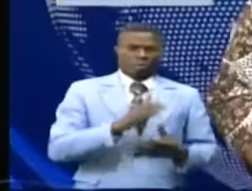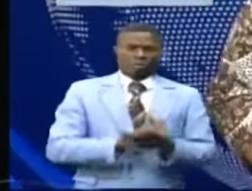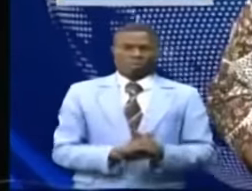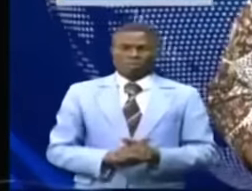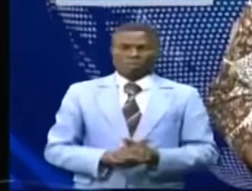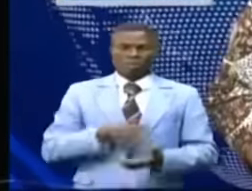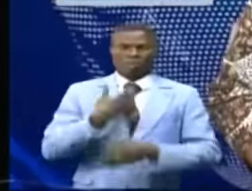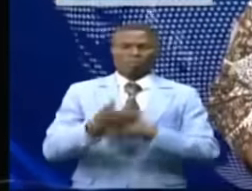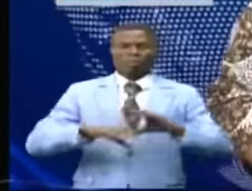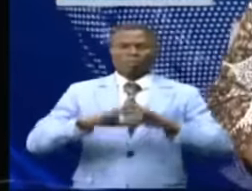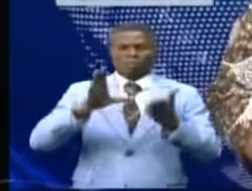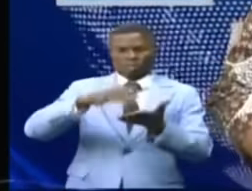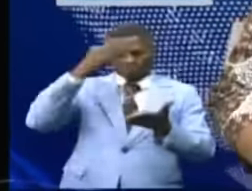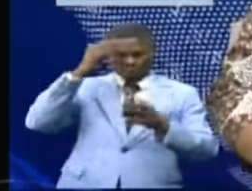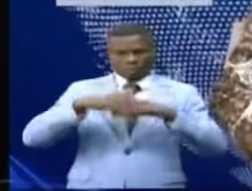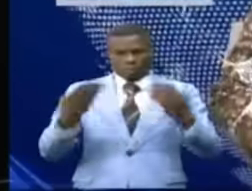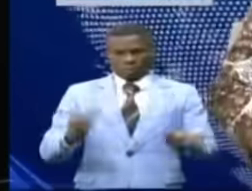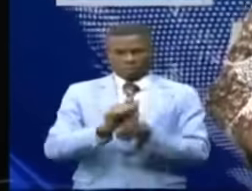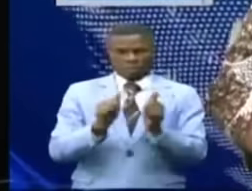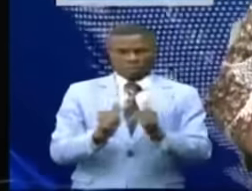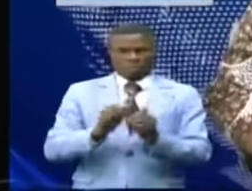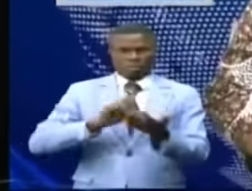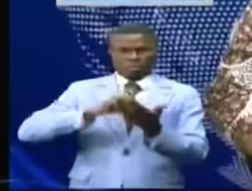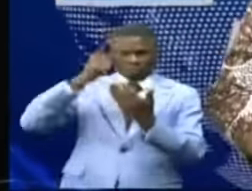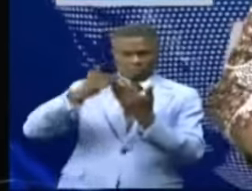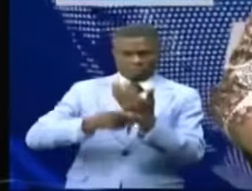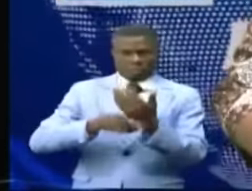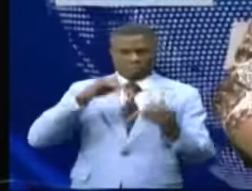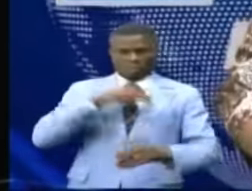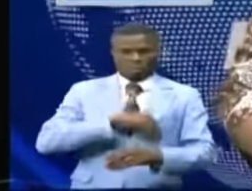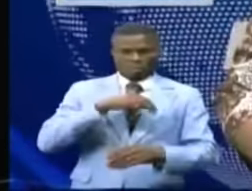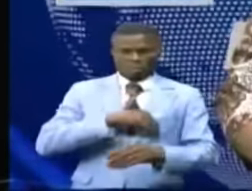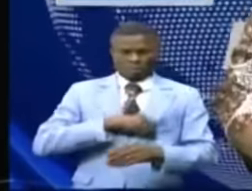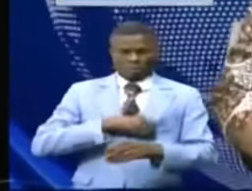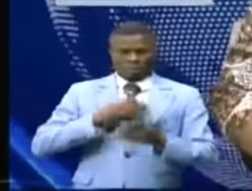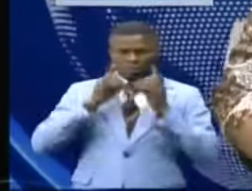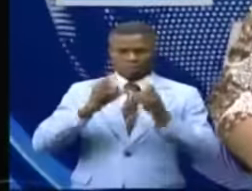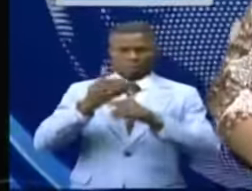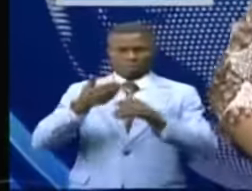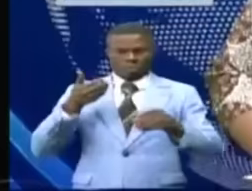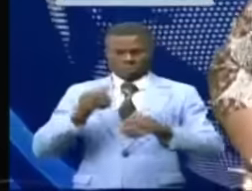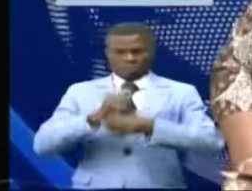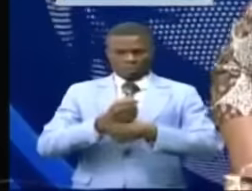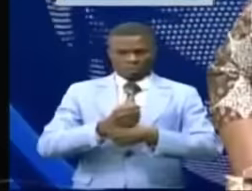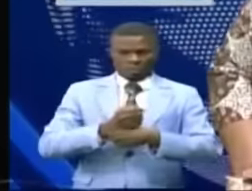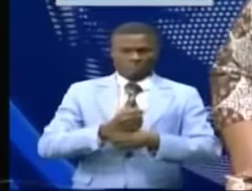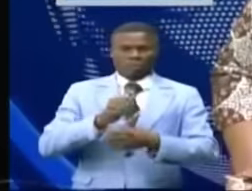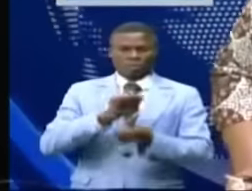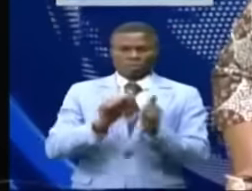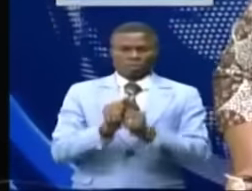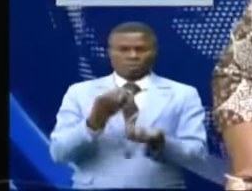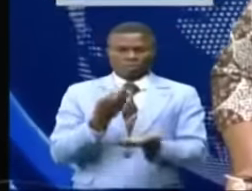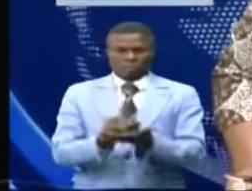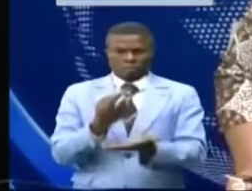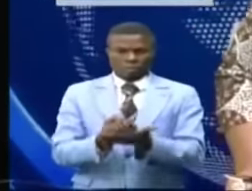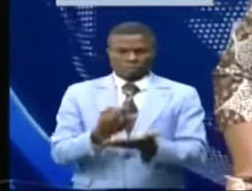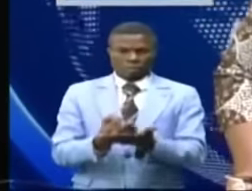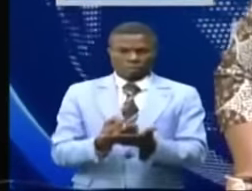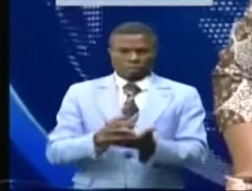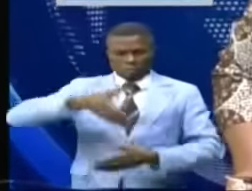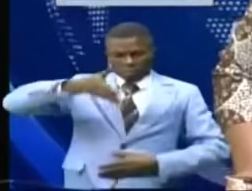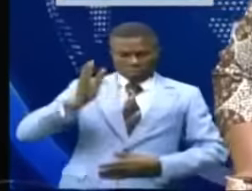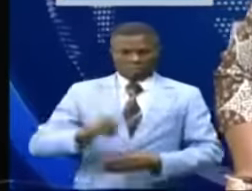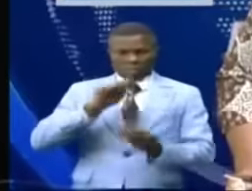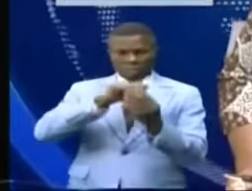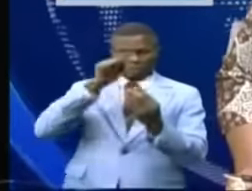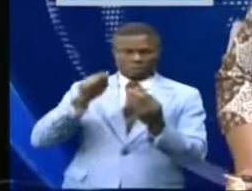Comment apprendre le processus de la planification d'une mission d'audit avant d'établir les états financiers? Eh bien, tous les experts comptables